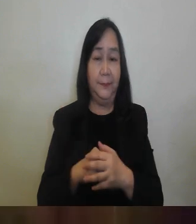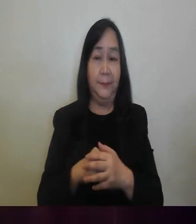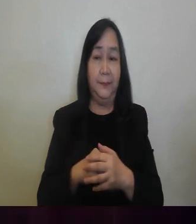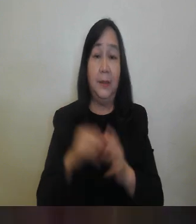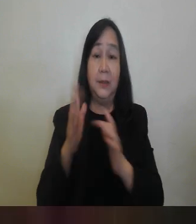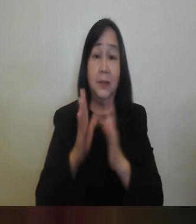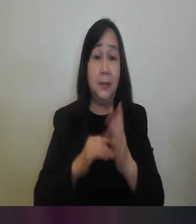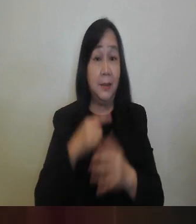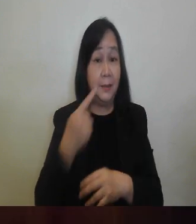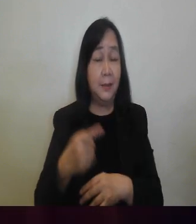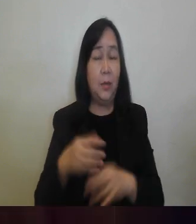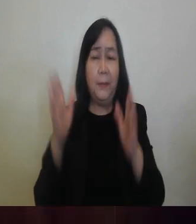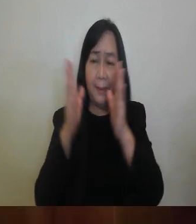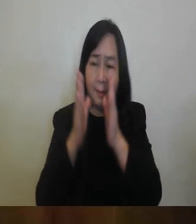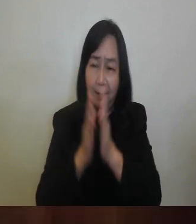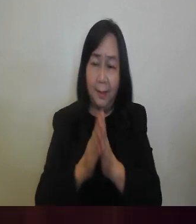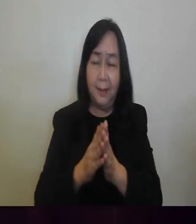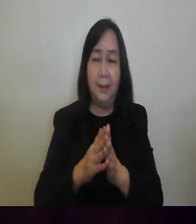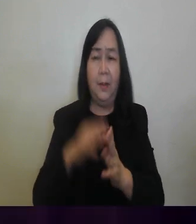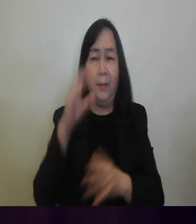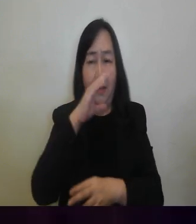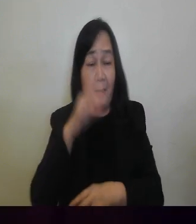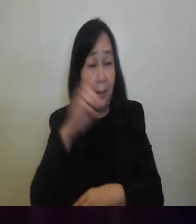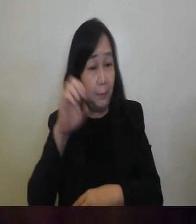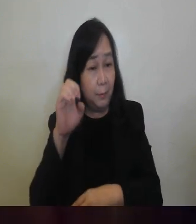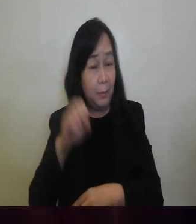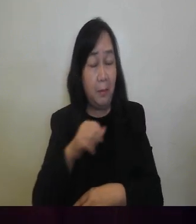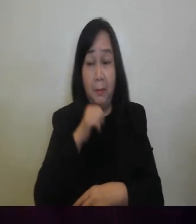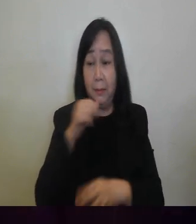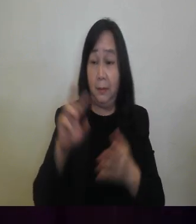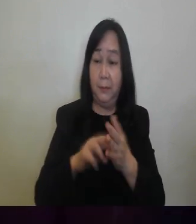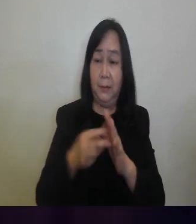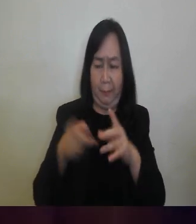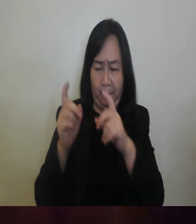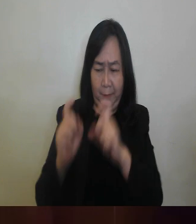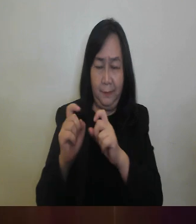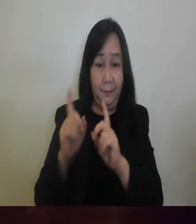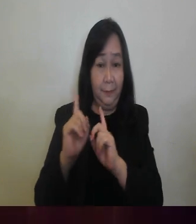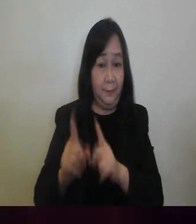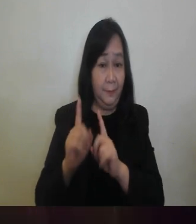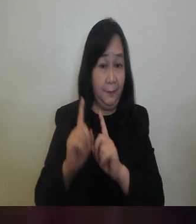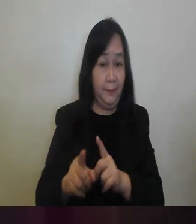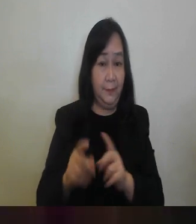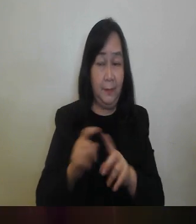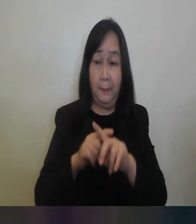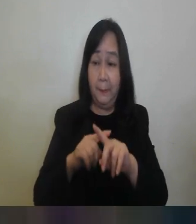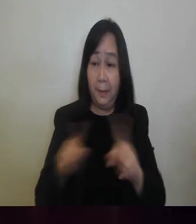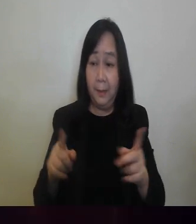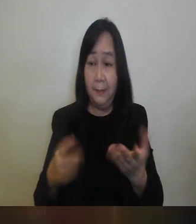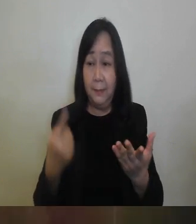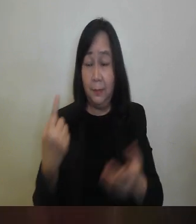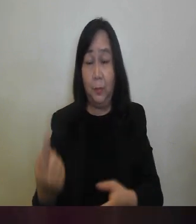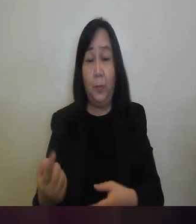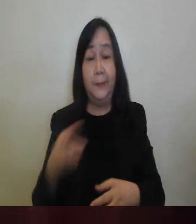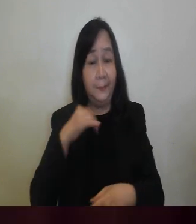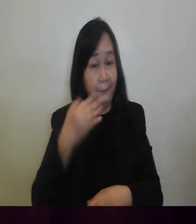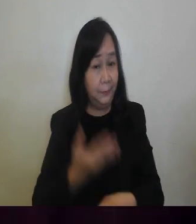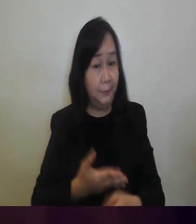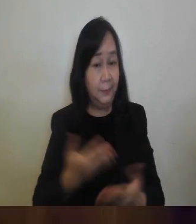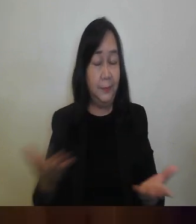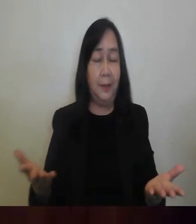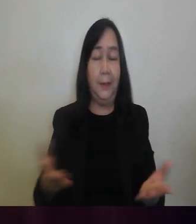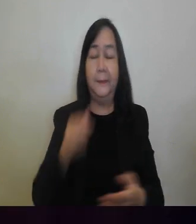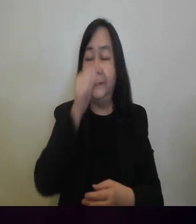Jesus, humingi, maghanap at kumatok. Hindi ito nangangahulugan ng agarang sagot, kundi isang